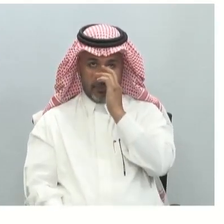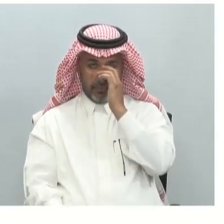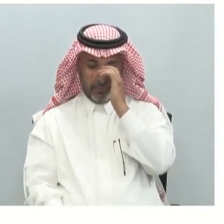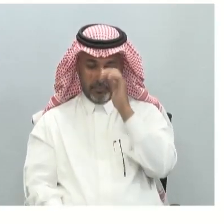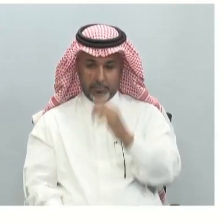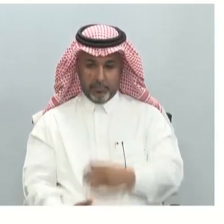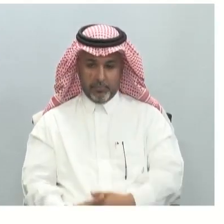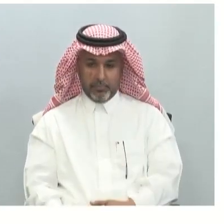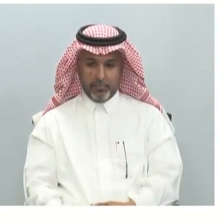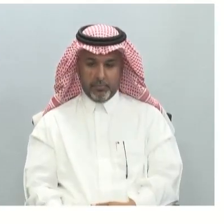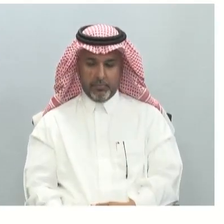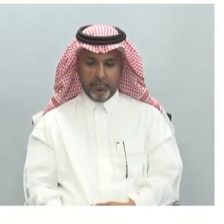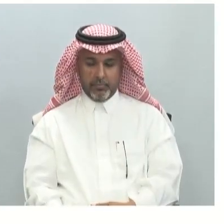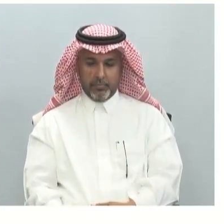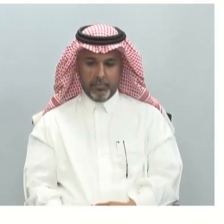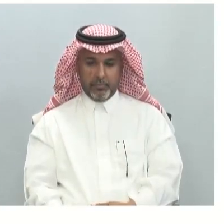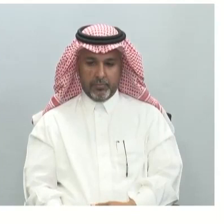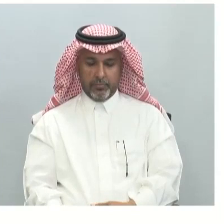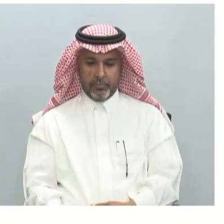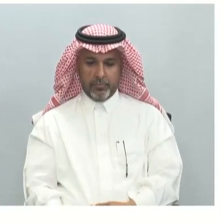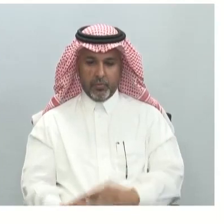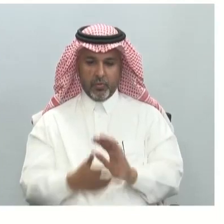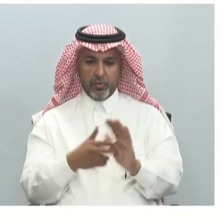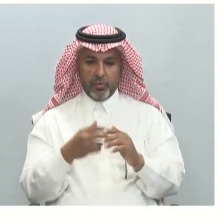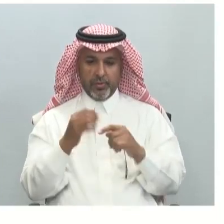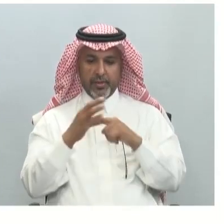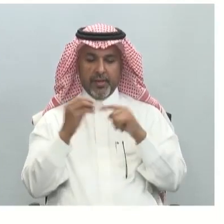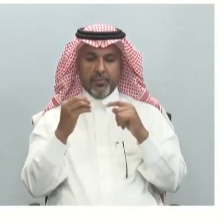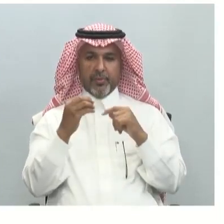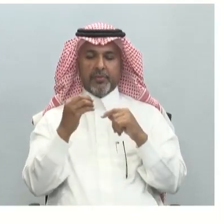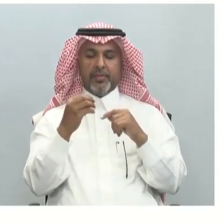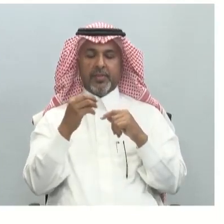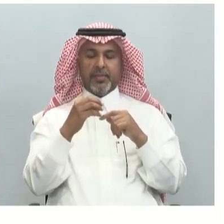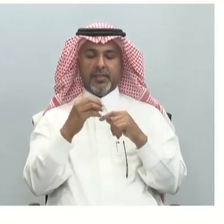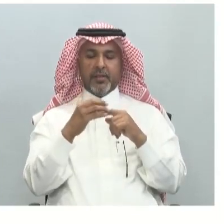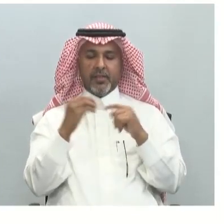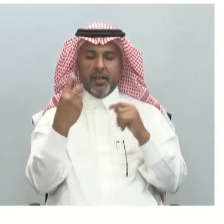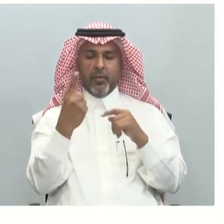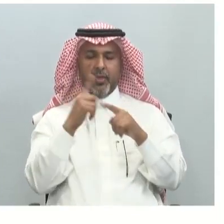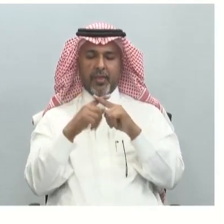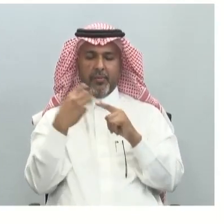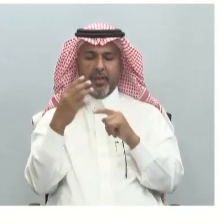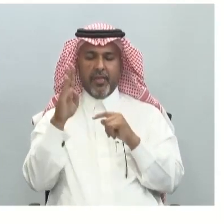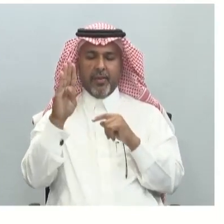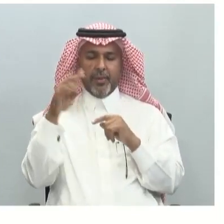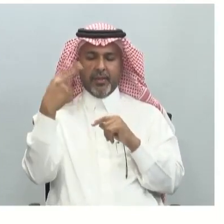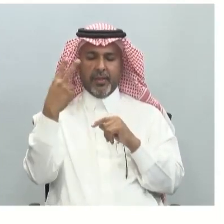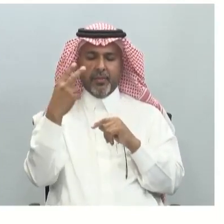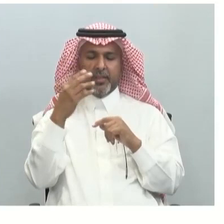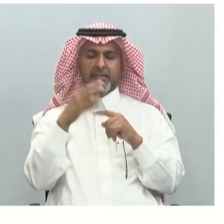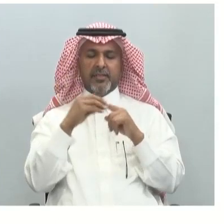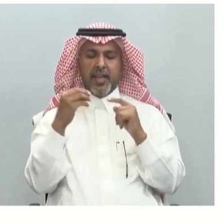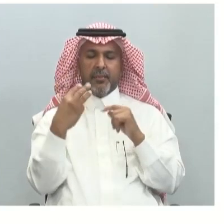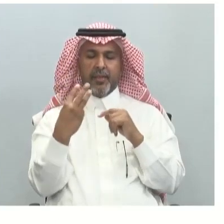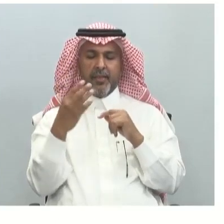فيه في الاخير سالب واحد يساوي هنا طبعا سالب في ثلاثه سالب واحد في ثلاثه بي تربيع سالب ثلاثه